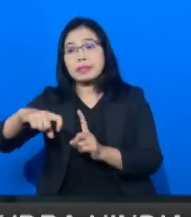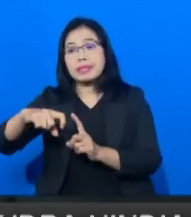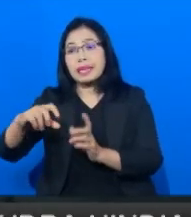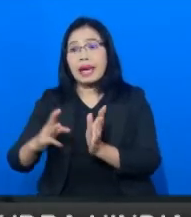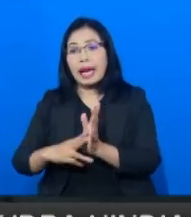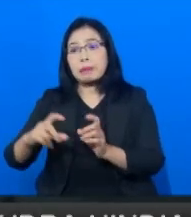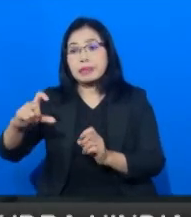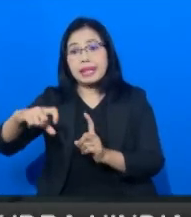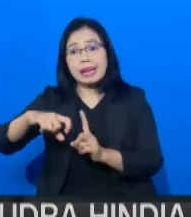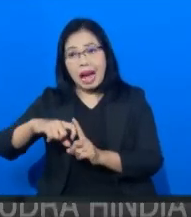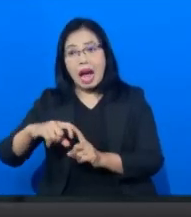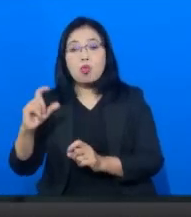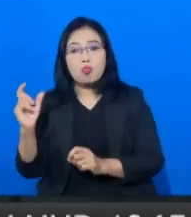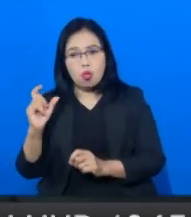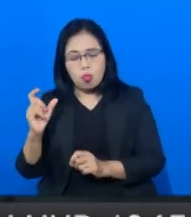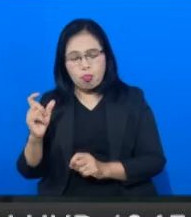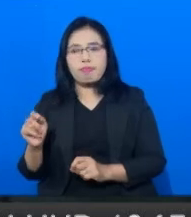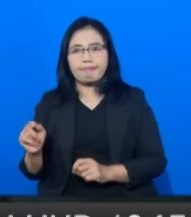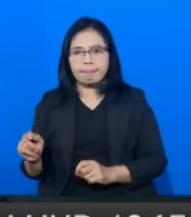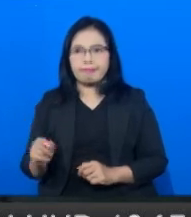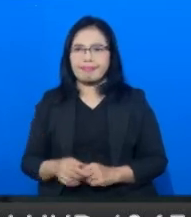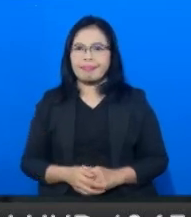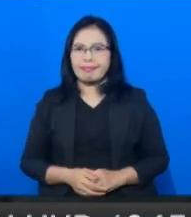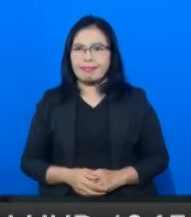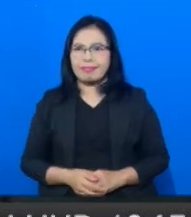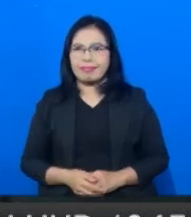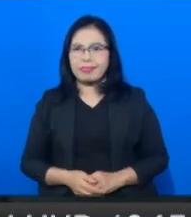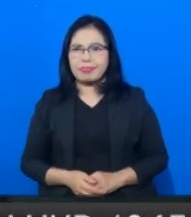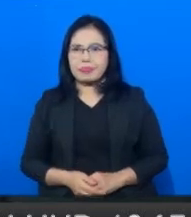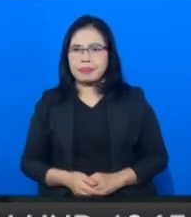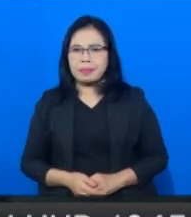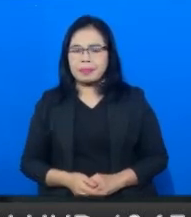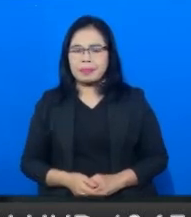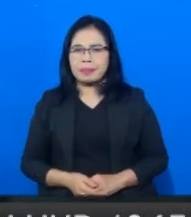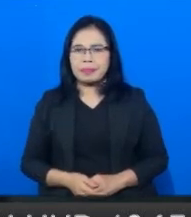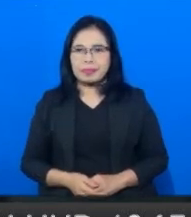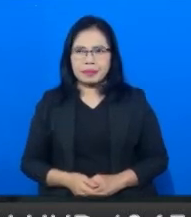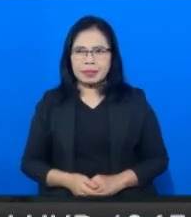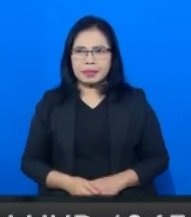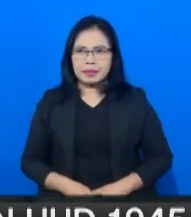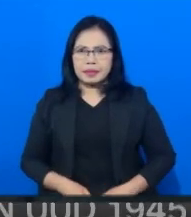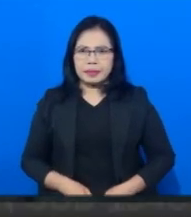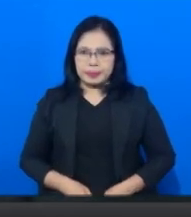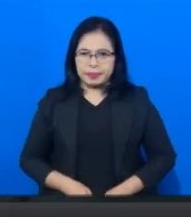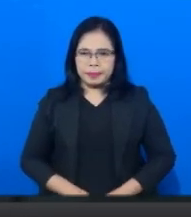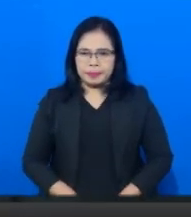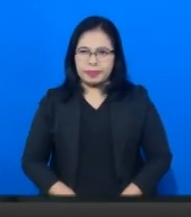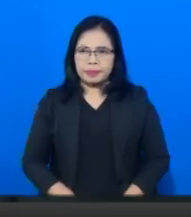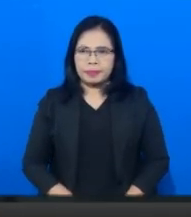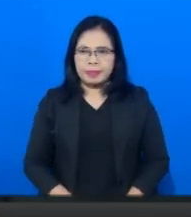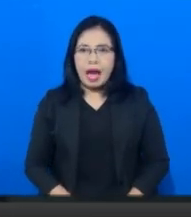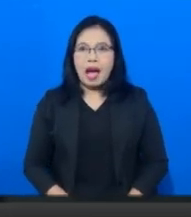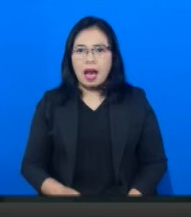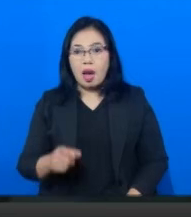entah itu calon ini anggota dewan ya pada saat pemilu atau calon ini calon kepala